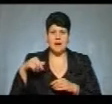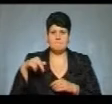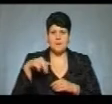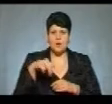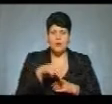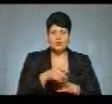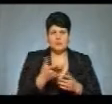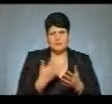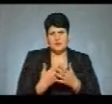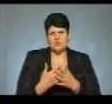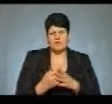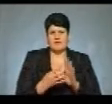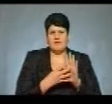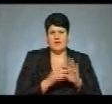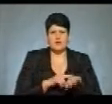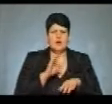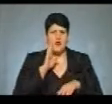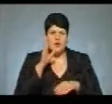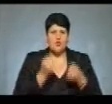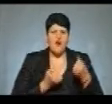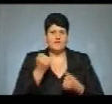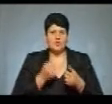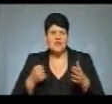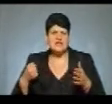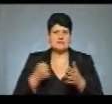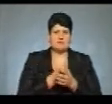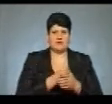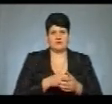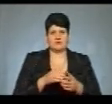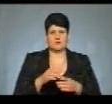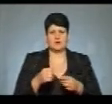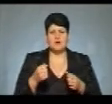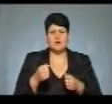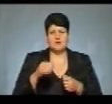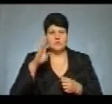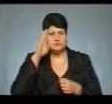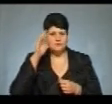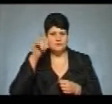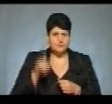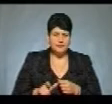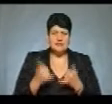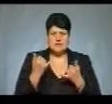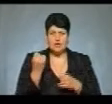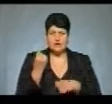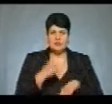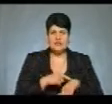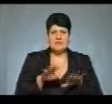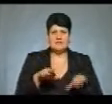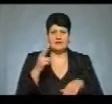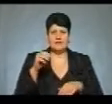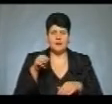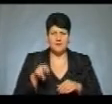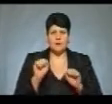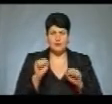де сьогодні близько 9-ї ранку автомобіль збив пішохода. Зараз 11-та година і на місці ДТП, що можна